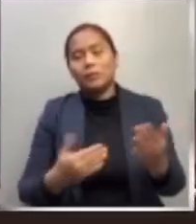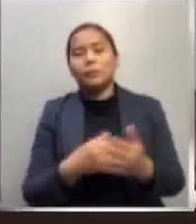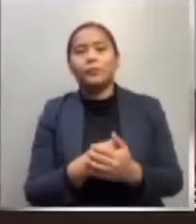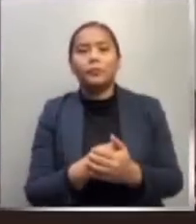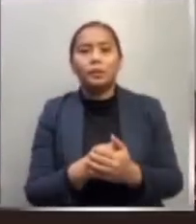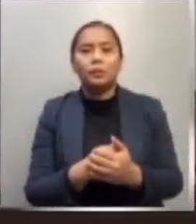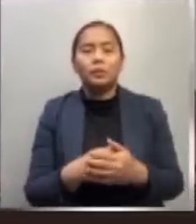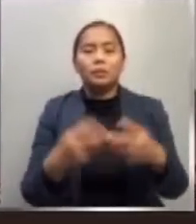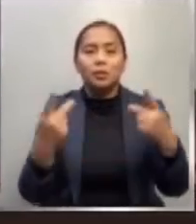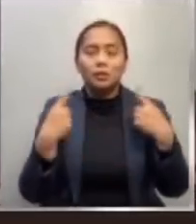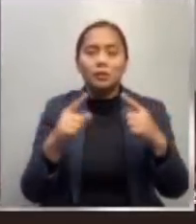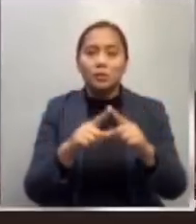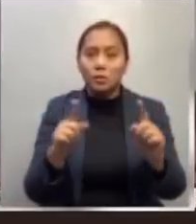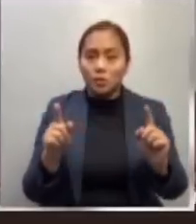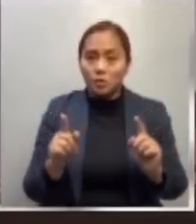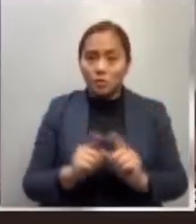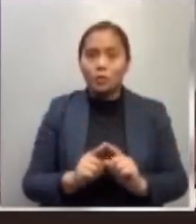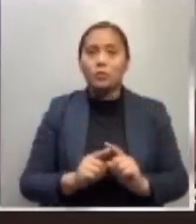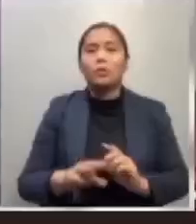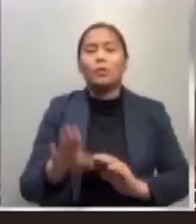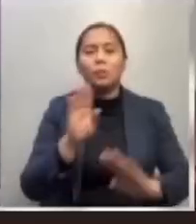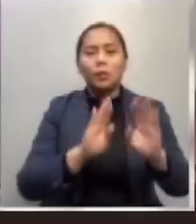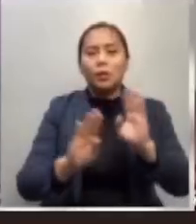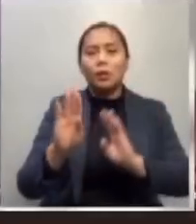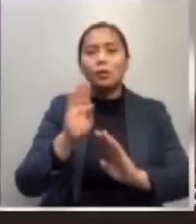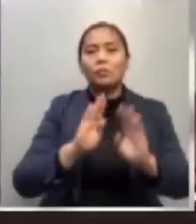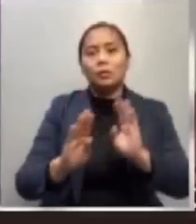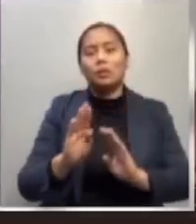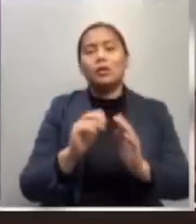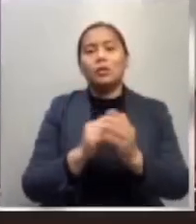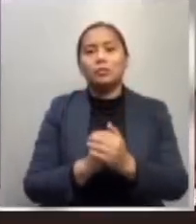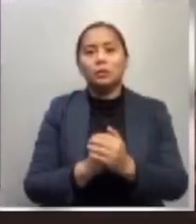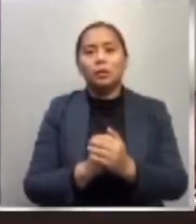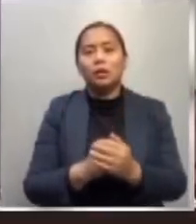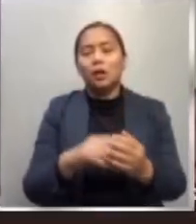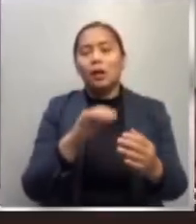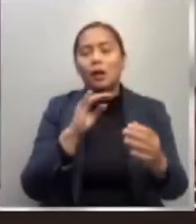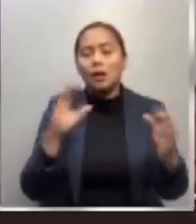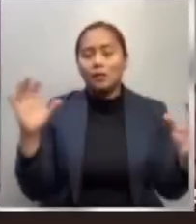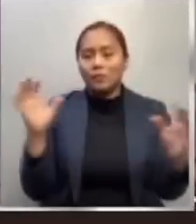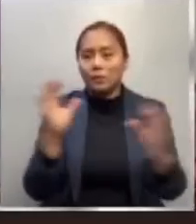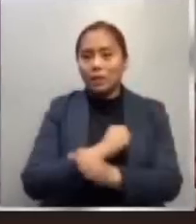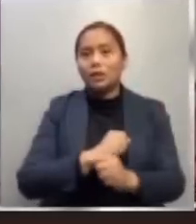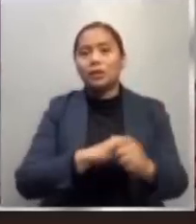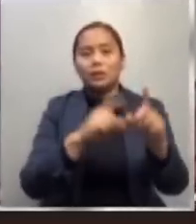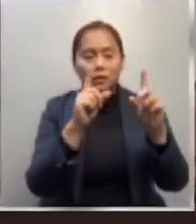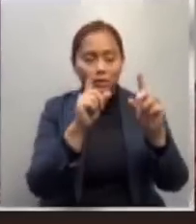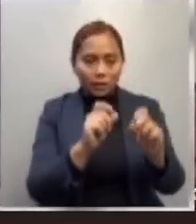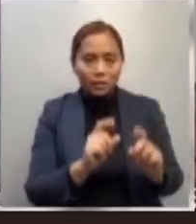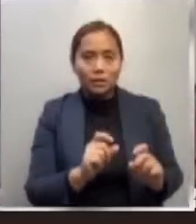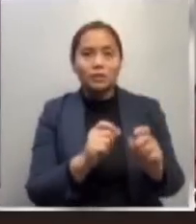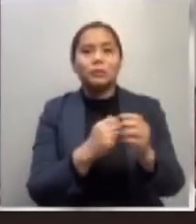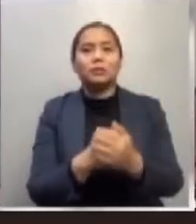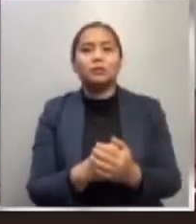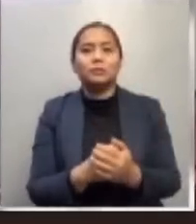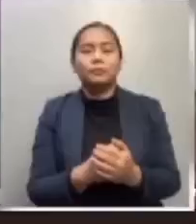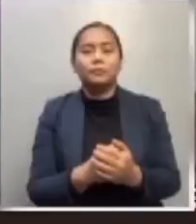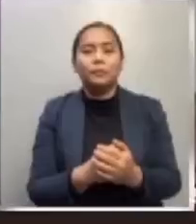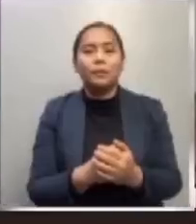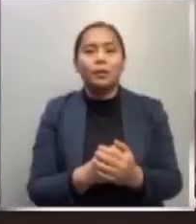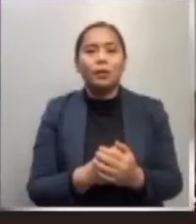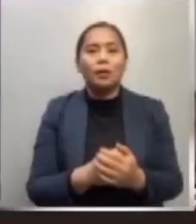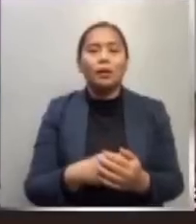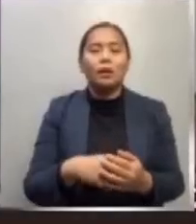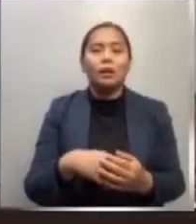sa final testing and sealing ng VCMs kanina, all systems go na rin ngayon. Sa Maguindanao, may presintong mali ang nakuhang balota